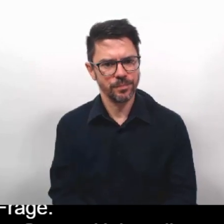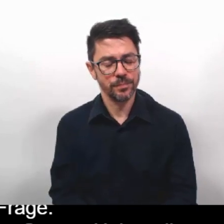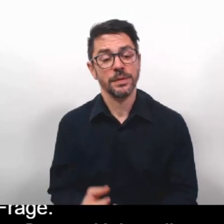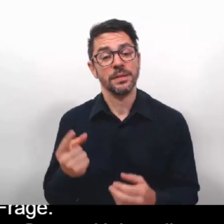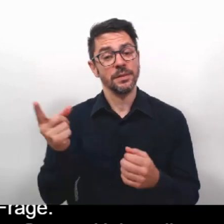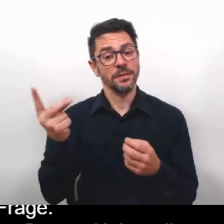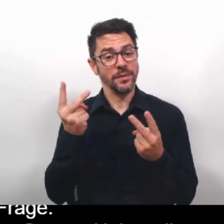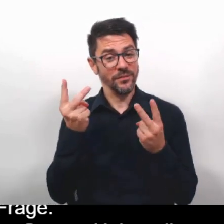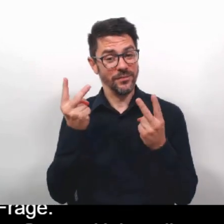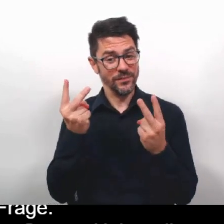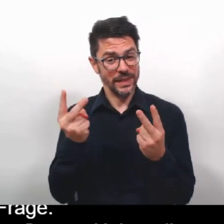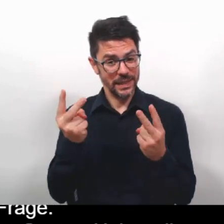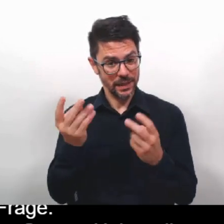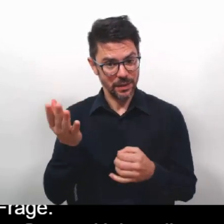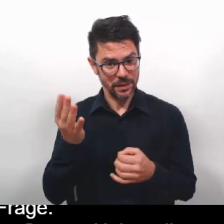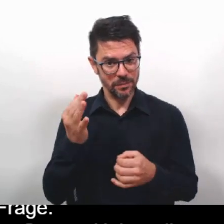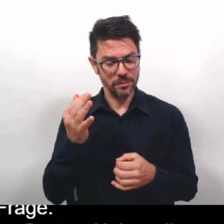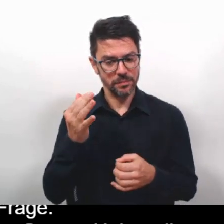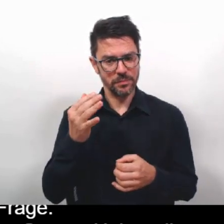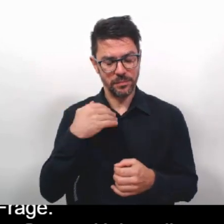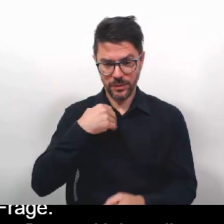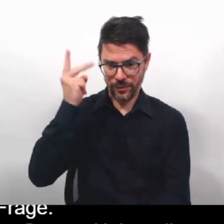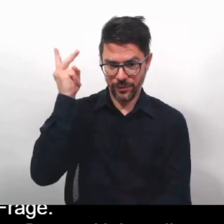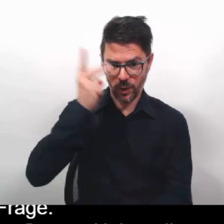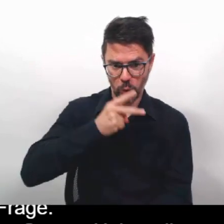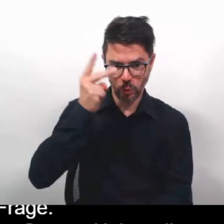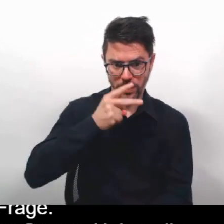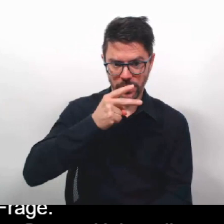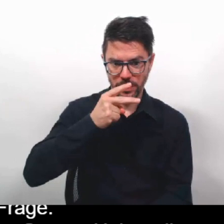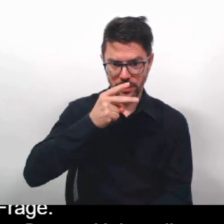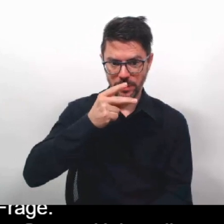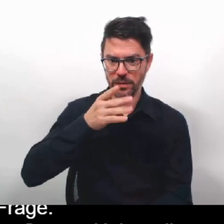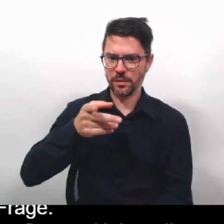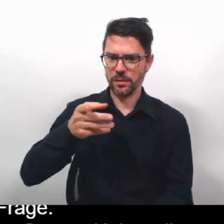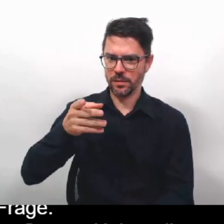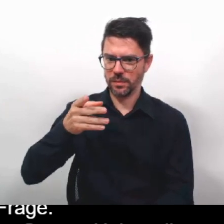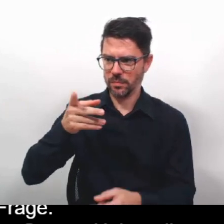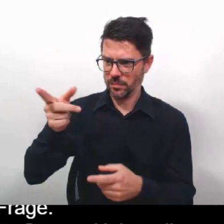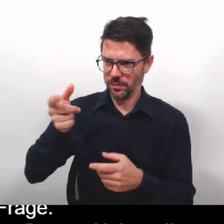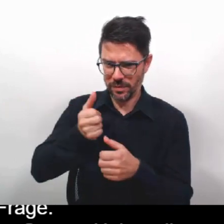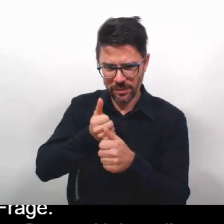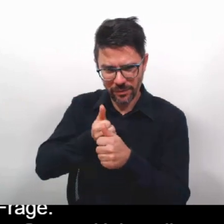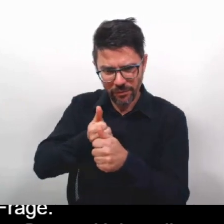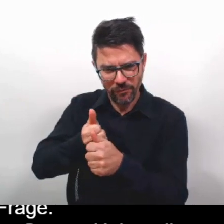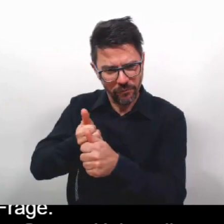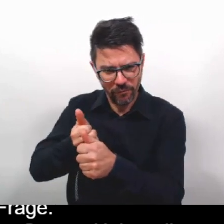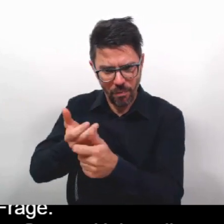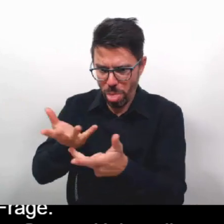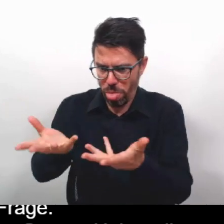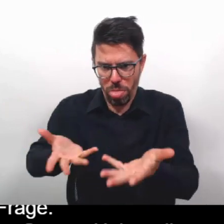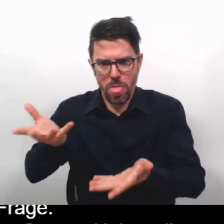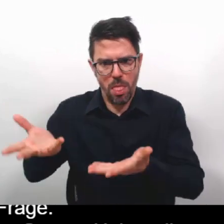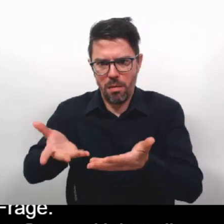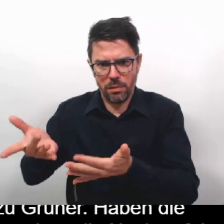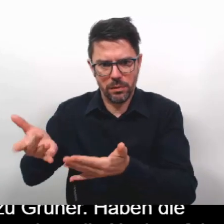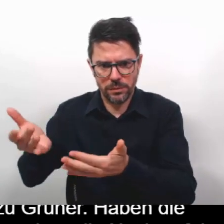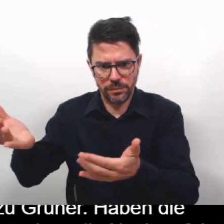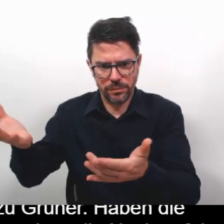Bundesländer? Woran liegt das? Und die dritte Frage, es gibt ja auch einen Mitglied der Staatsregierung,